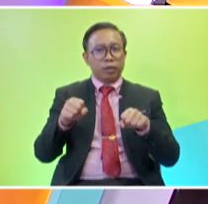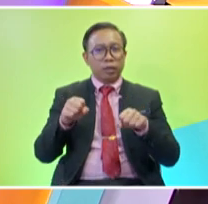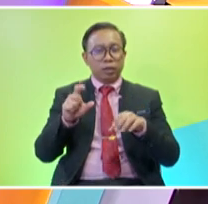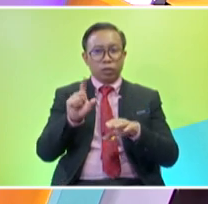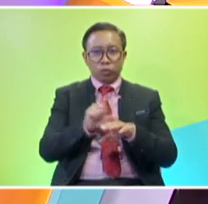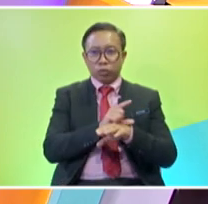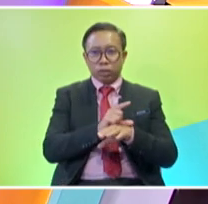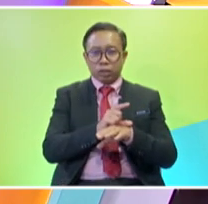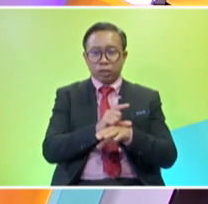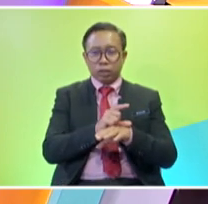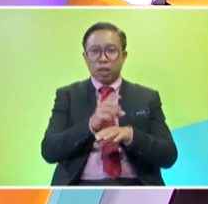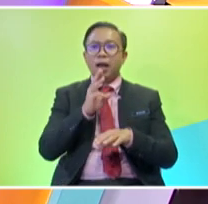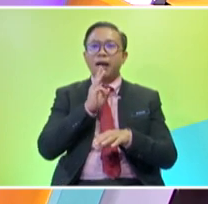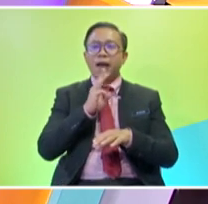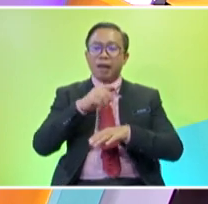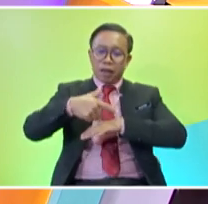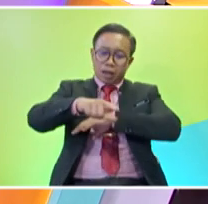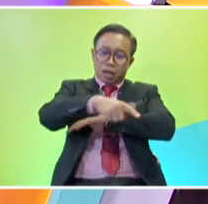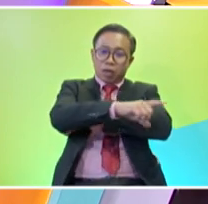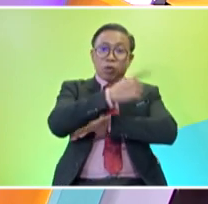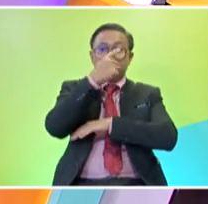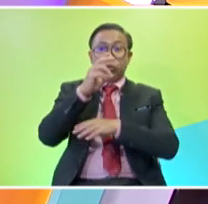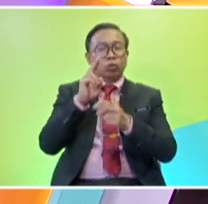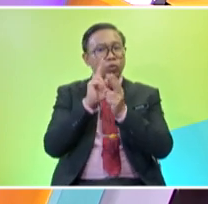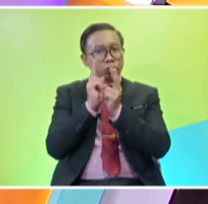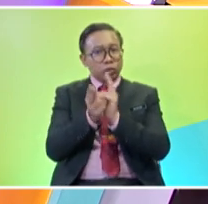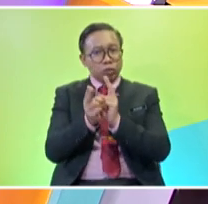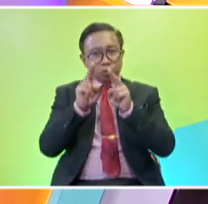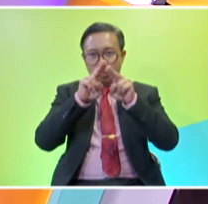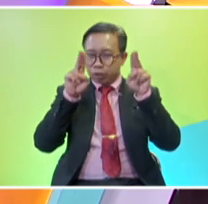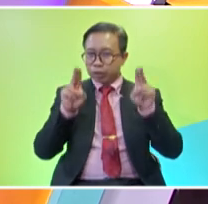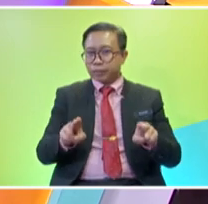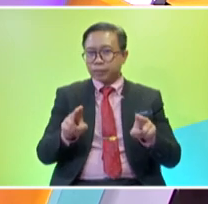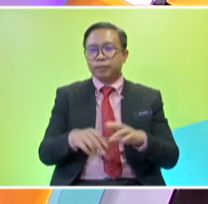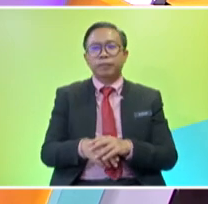untuk menguji eksperimen yang kita lakukan seperti hari ini